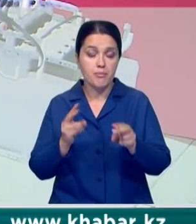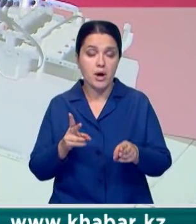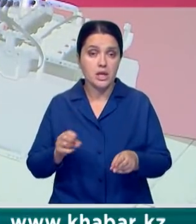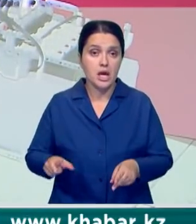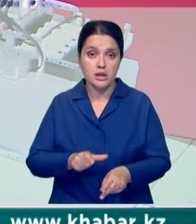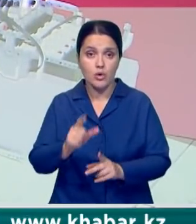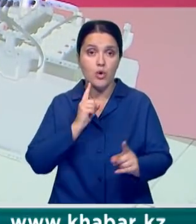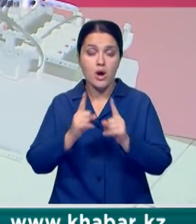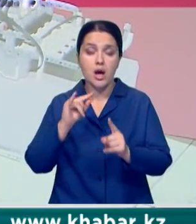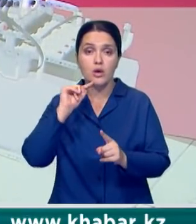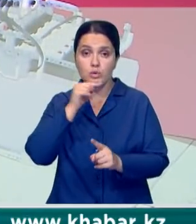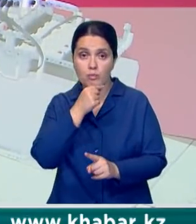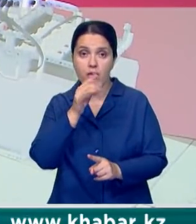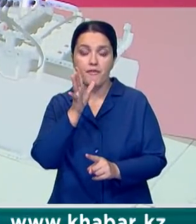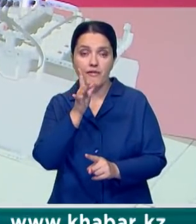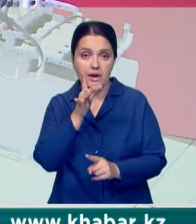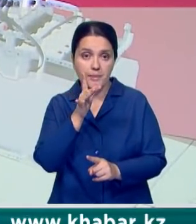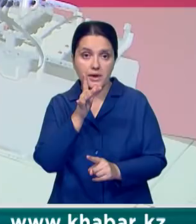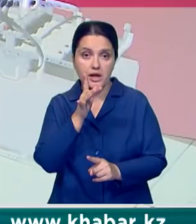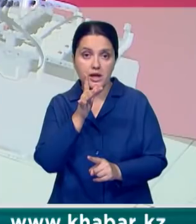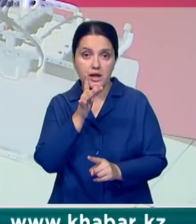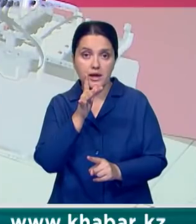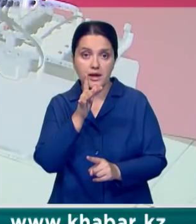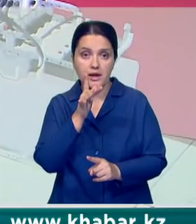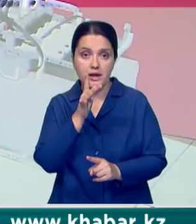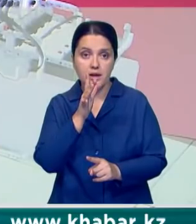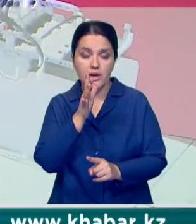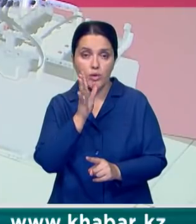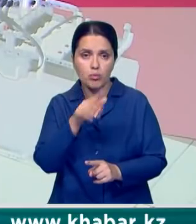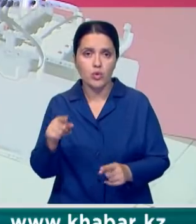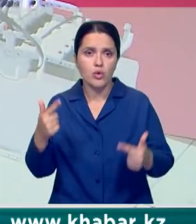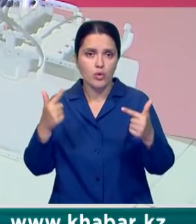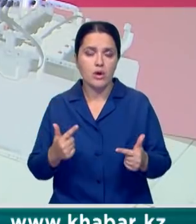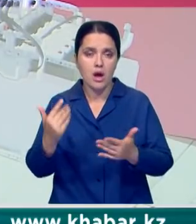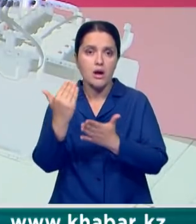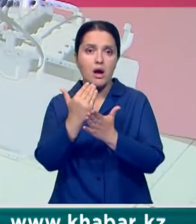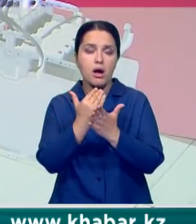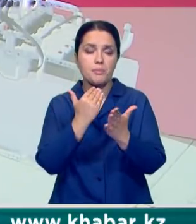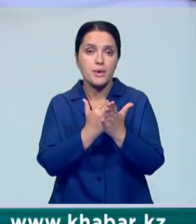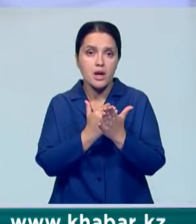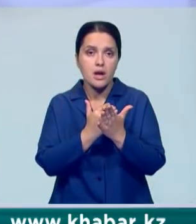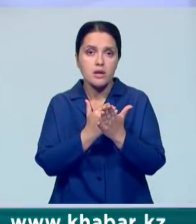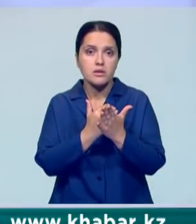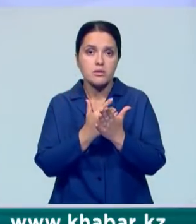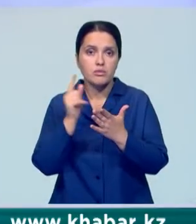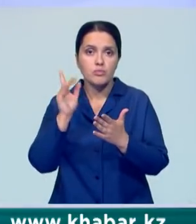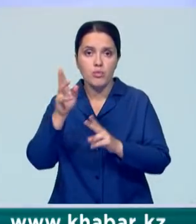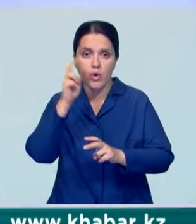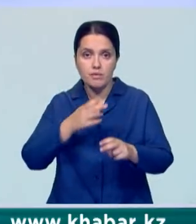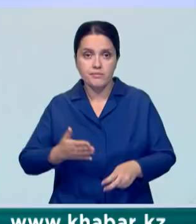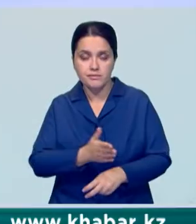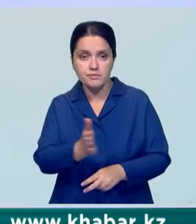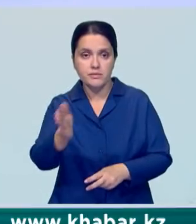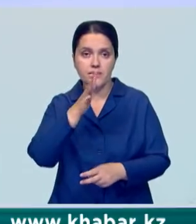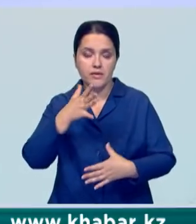экономия времени обеспечивается за счет использования оптимального года это поиск оптимального пути от